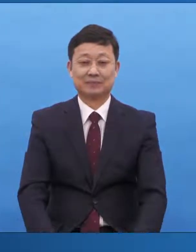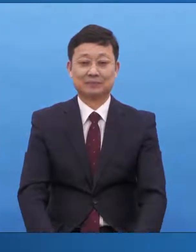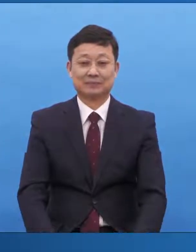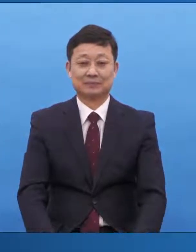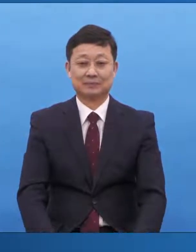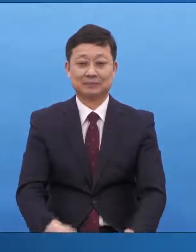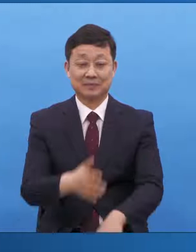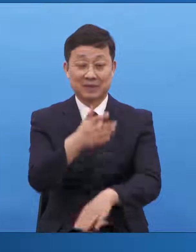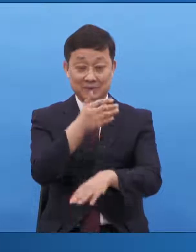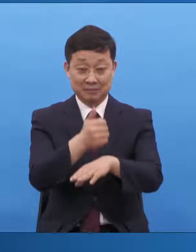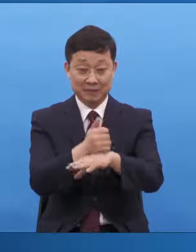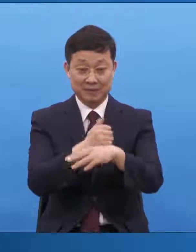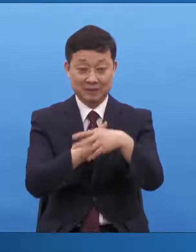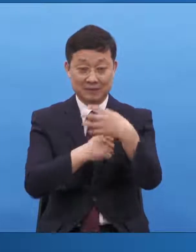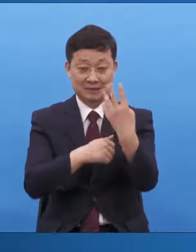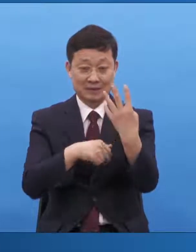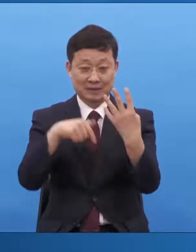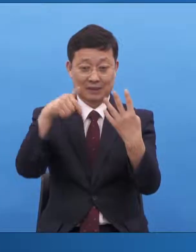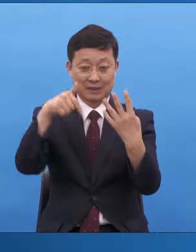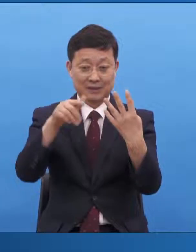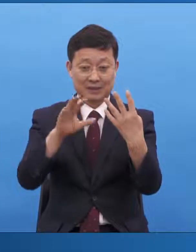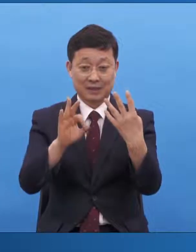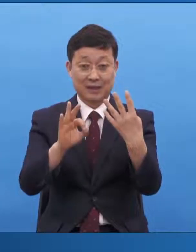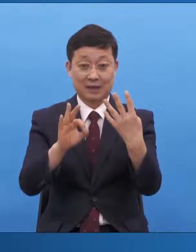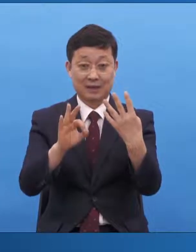마지막 주일 뭡니까? And the last week?